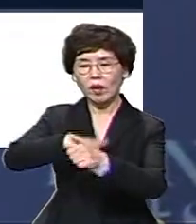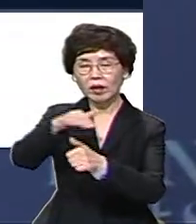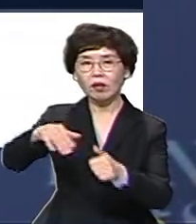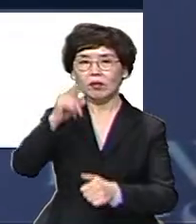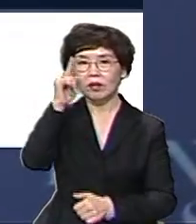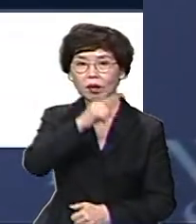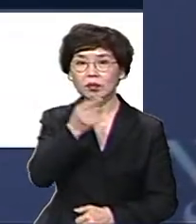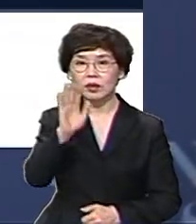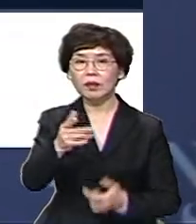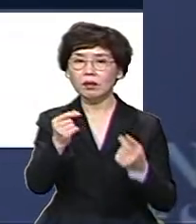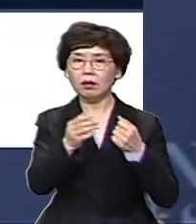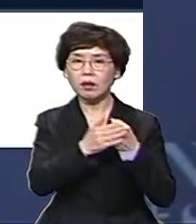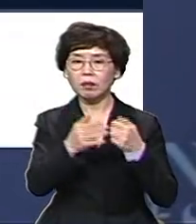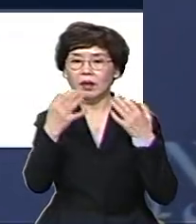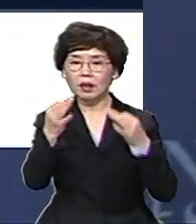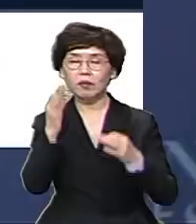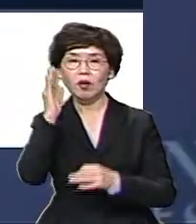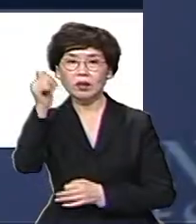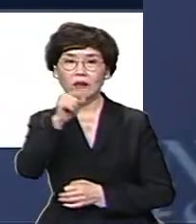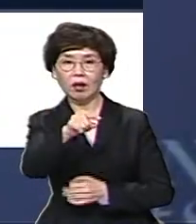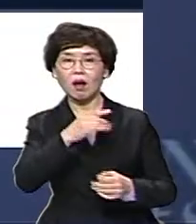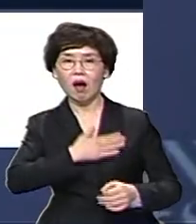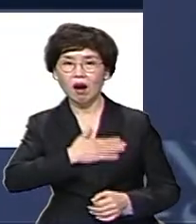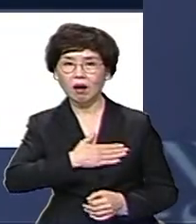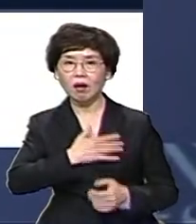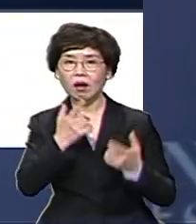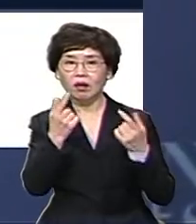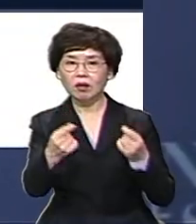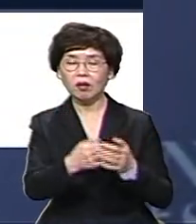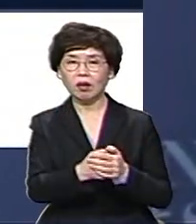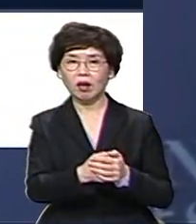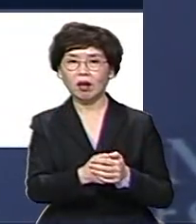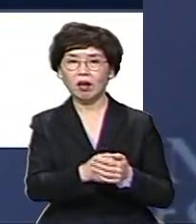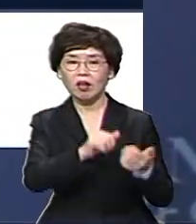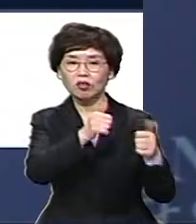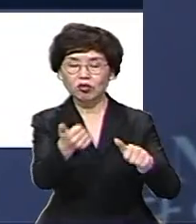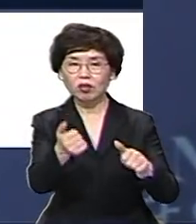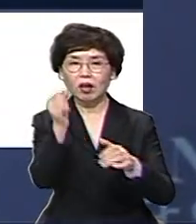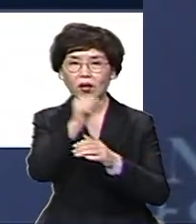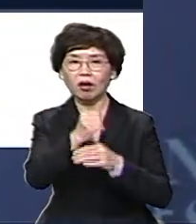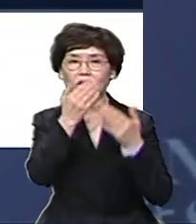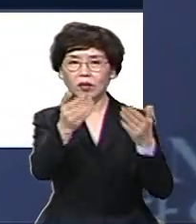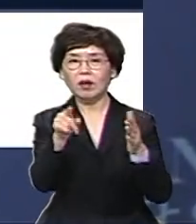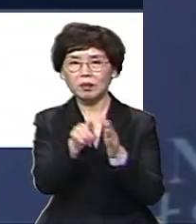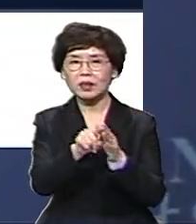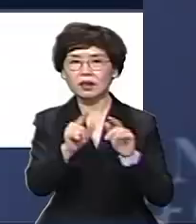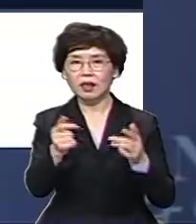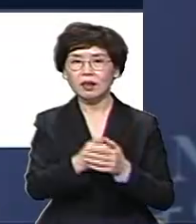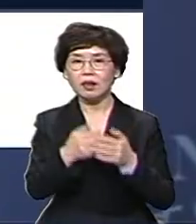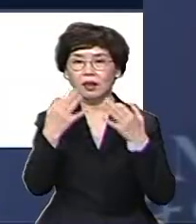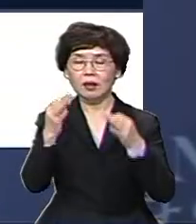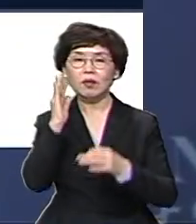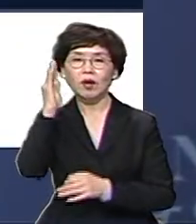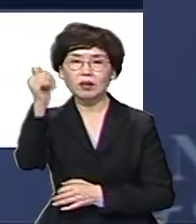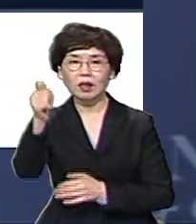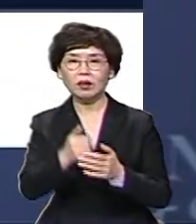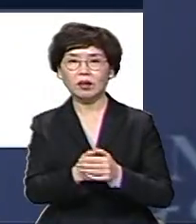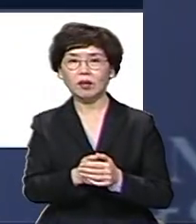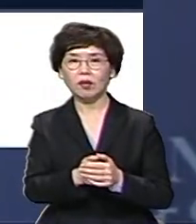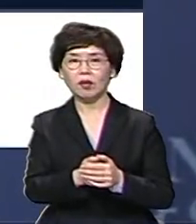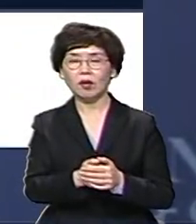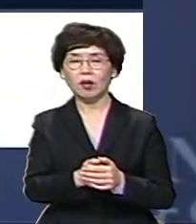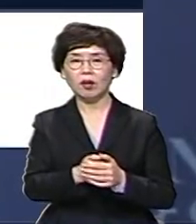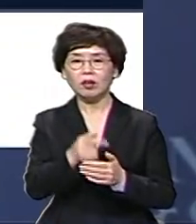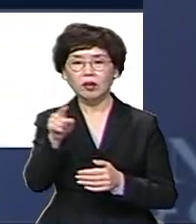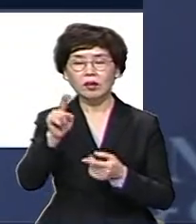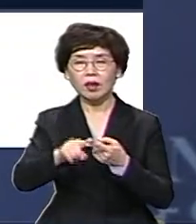김정은 위원장이 이것을 그렇게 죽도록 허용했을 거라고 생각하지는 않습니다. 그리고 또한 감옥이라는 것은 굉장히 험한